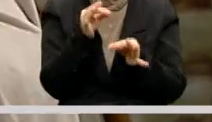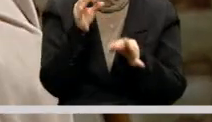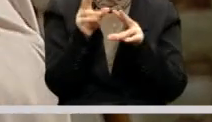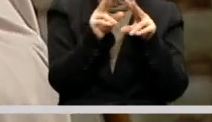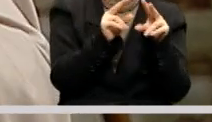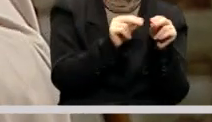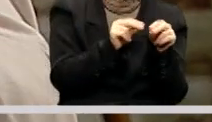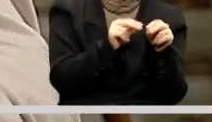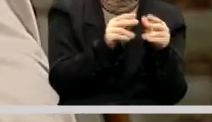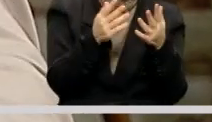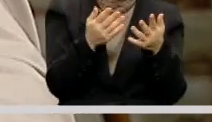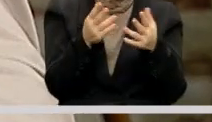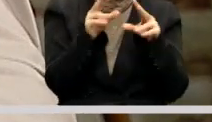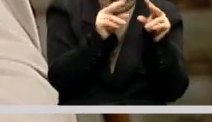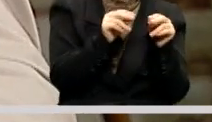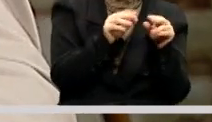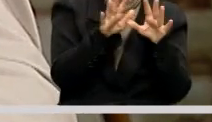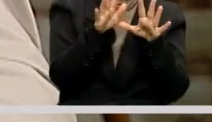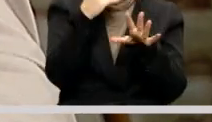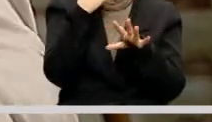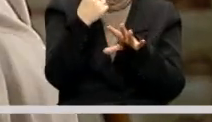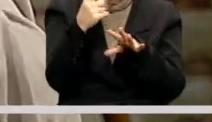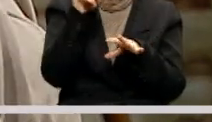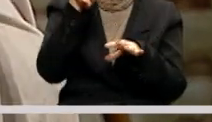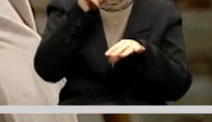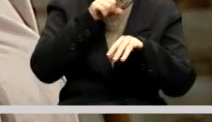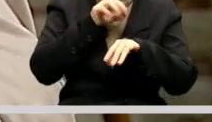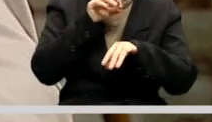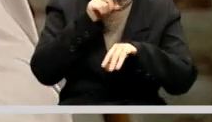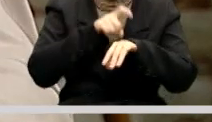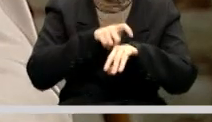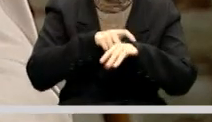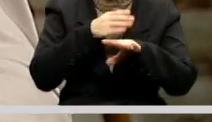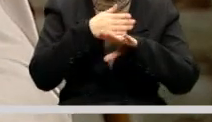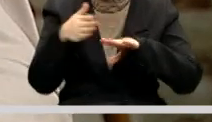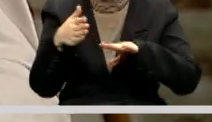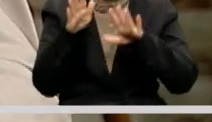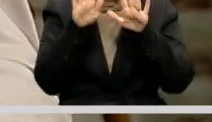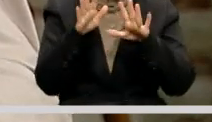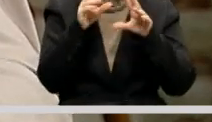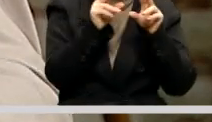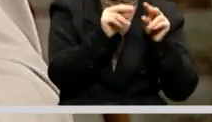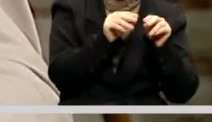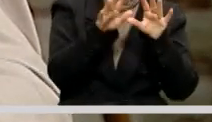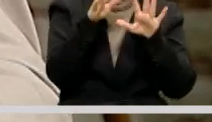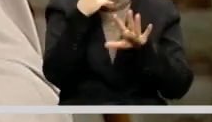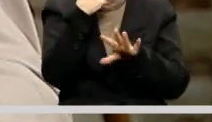ben. Yarım saat geçiyor, bir saat geçiyor uyuyamıyorum şeklinde ifade edebilir. Bunun da alt tipleri var. Bunun dışında toplumda çok